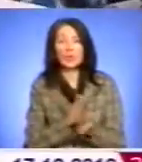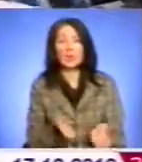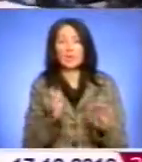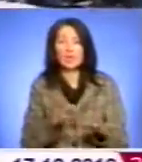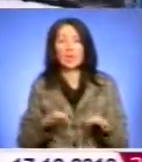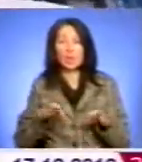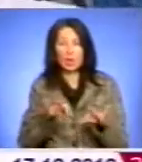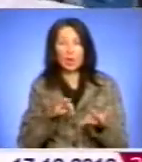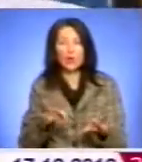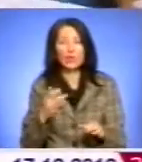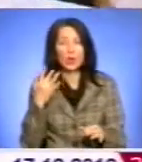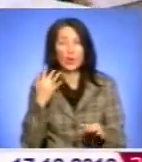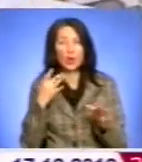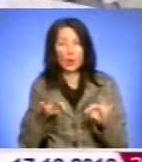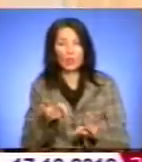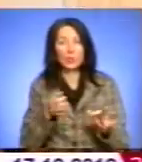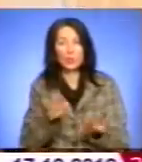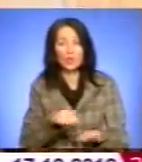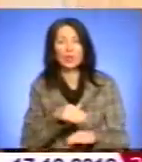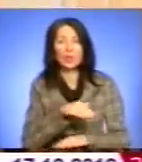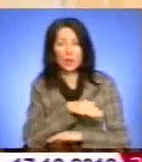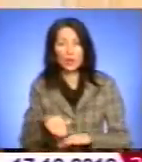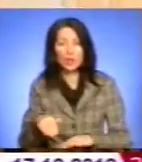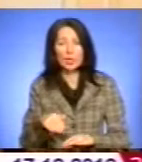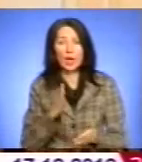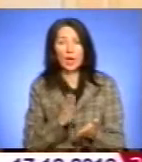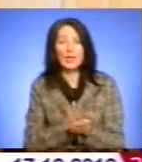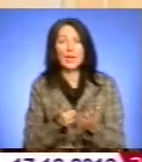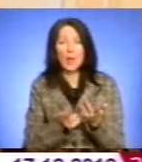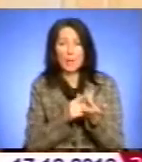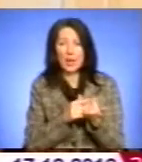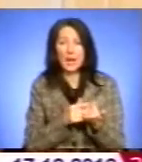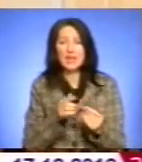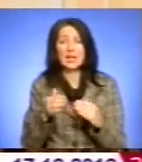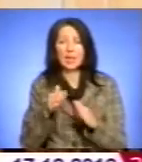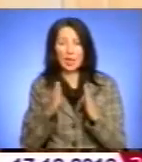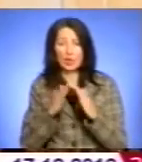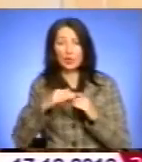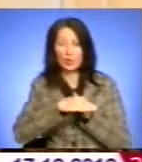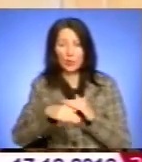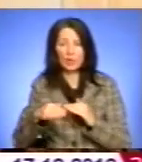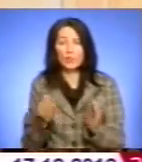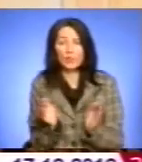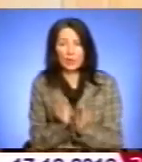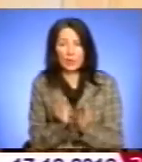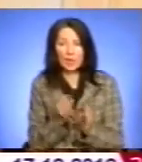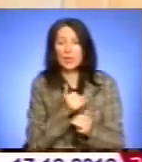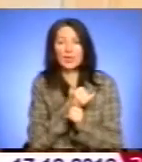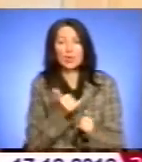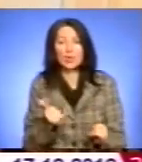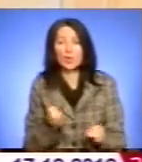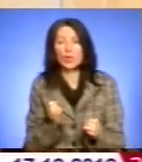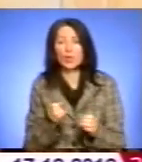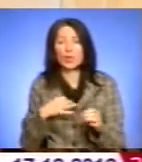перелік, скажімо, дворів, які є вузькі і де немає зеленої смуги, де неможливо скинути сніг десь в інше місце,